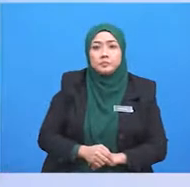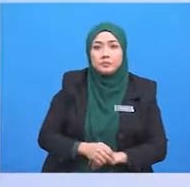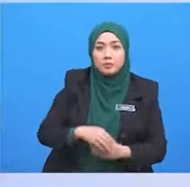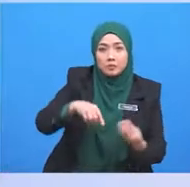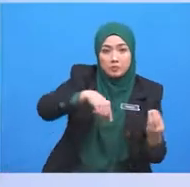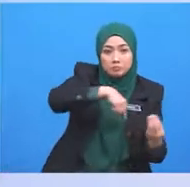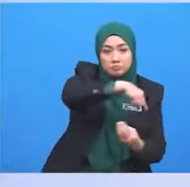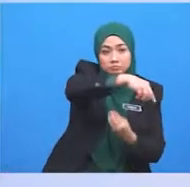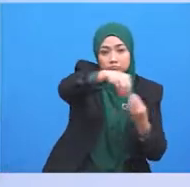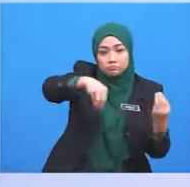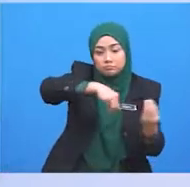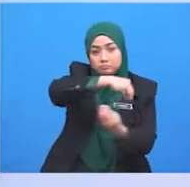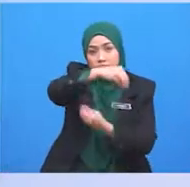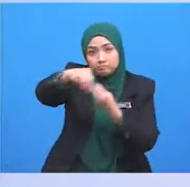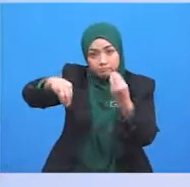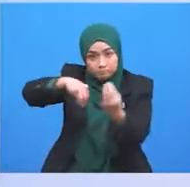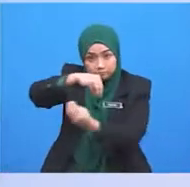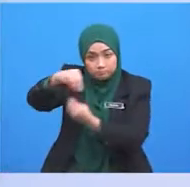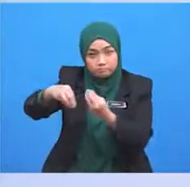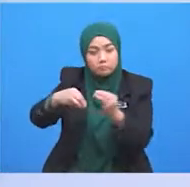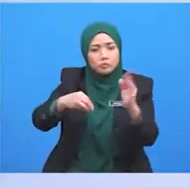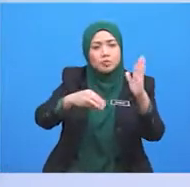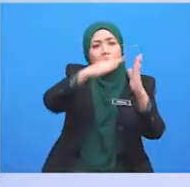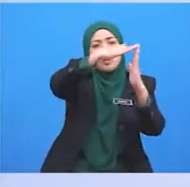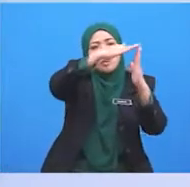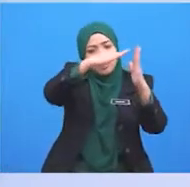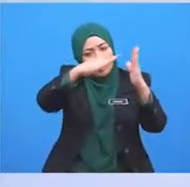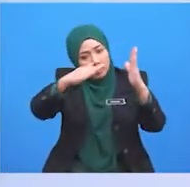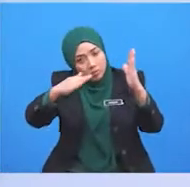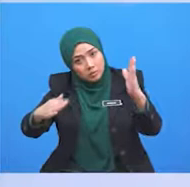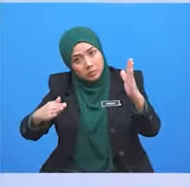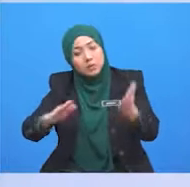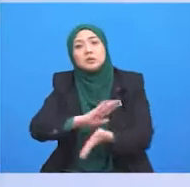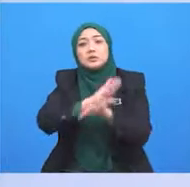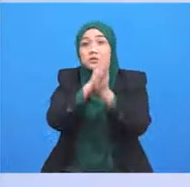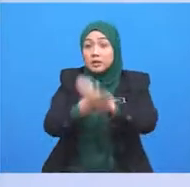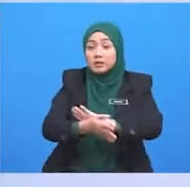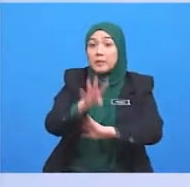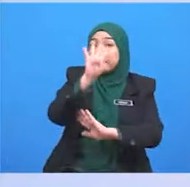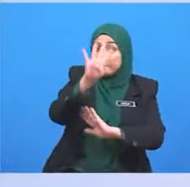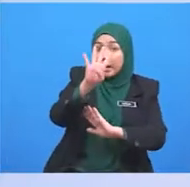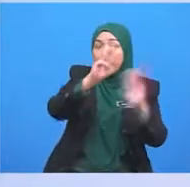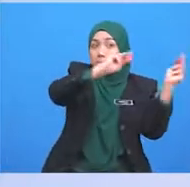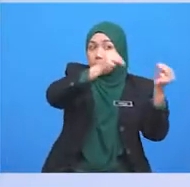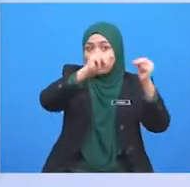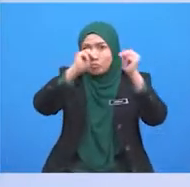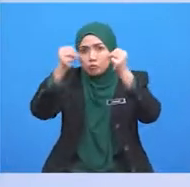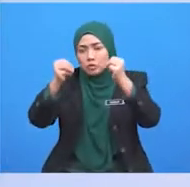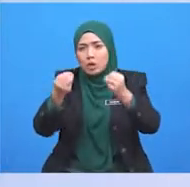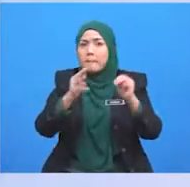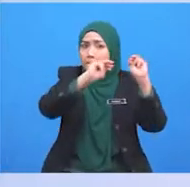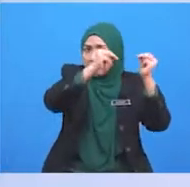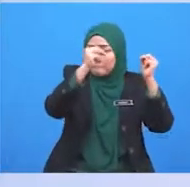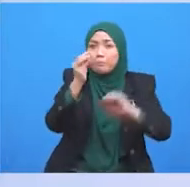paksinya yang condong 23.5 darjah menyebabkan berlakunya kejadian 4 musim, iaitu musim bunga pada 21